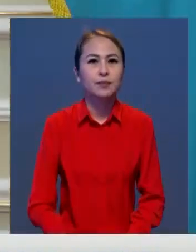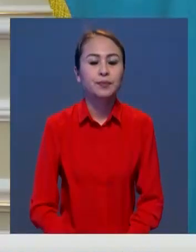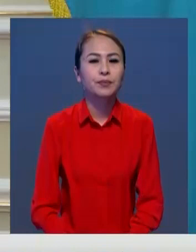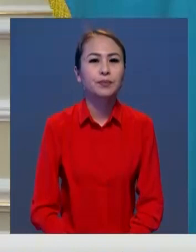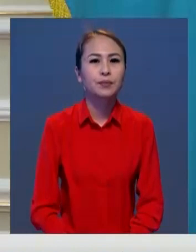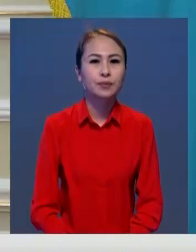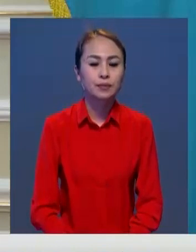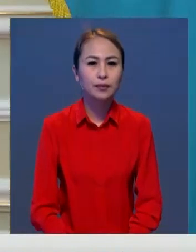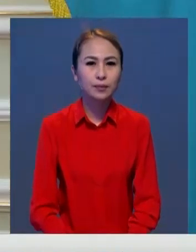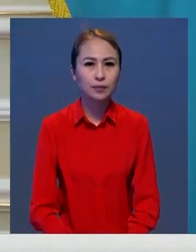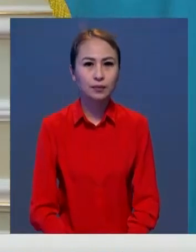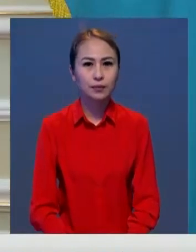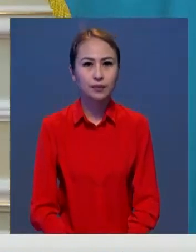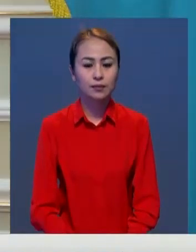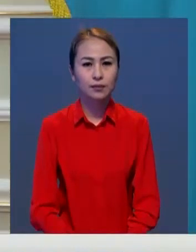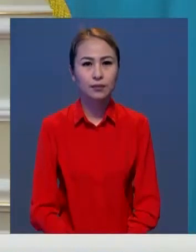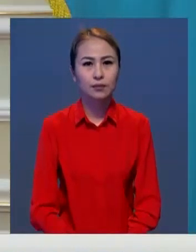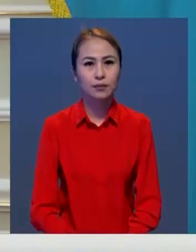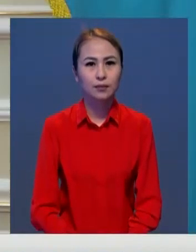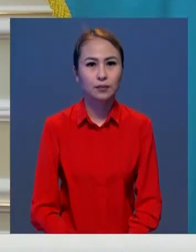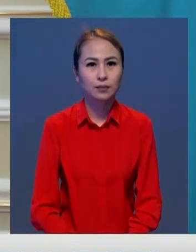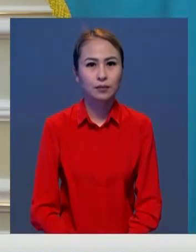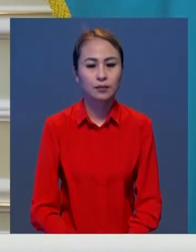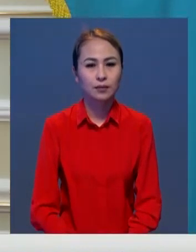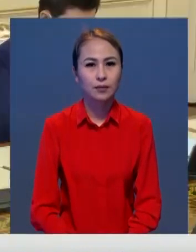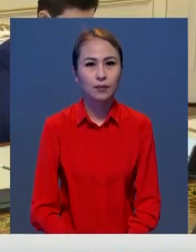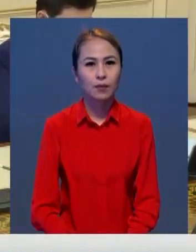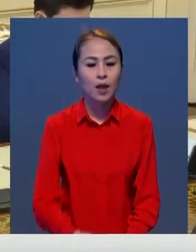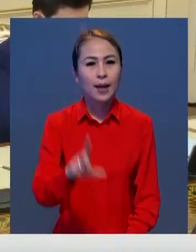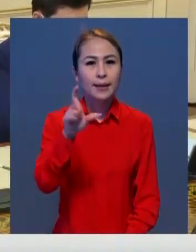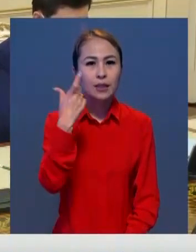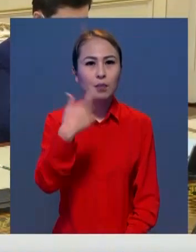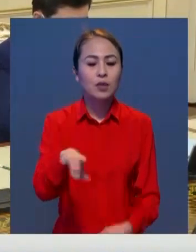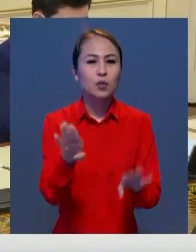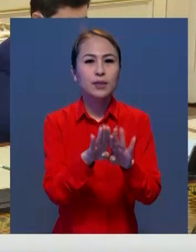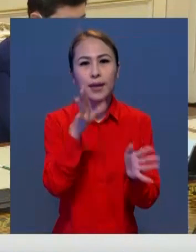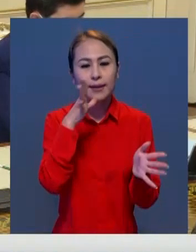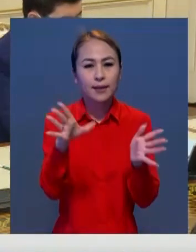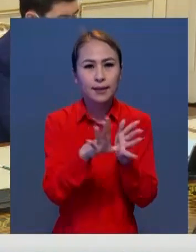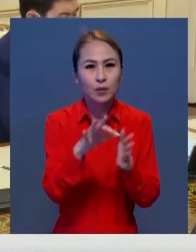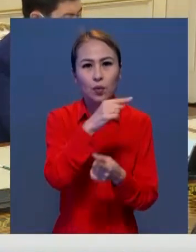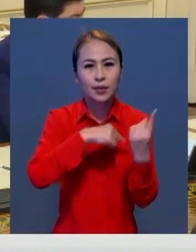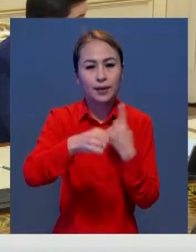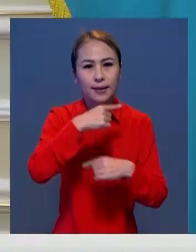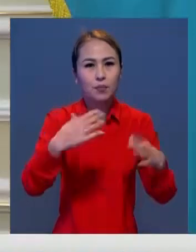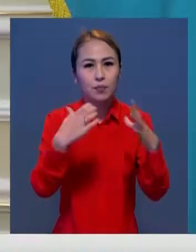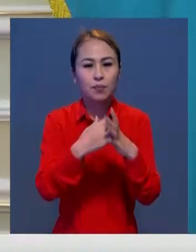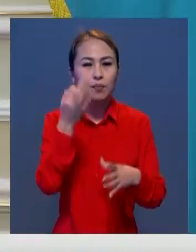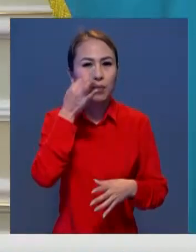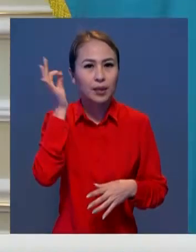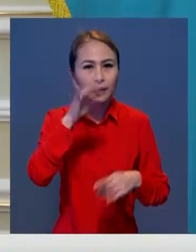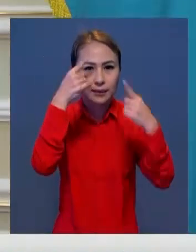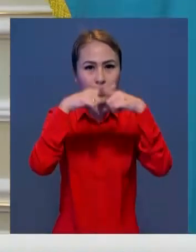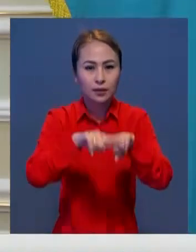очень много квалифицированных технических специалистов. Екібастұзда энергетика мен өнеркәсіп саласында білікті